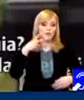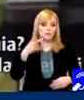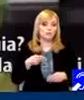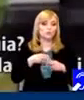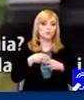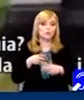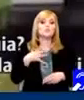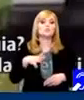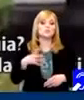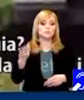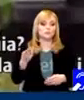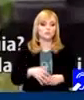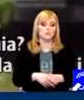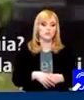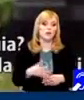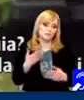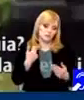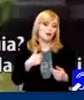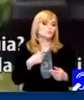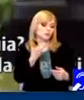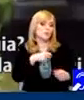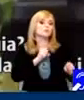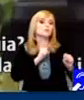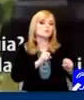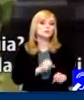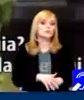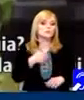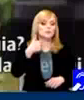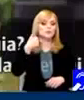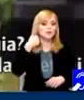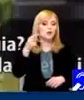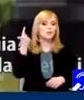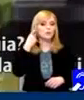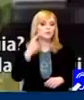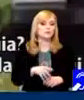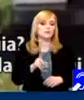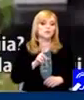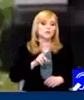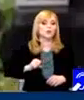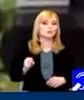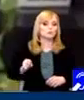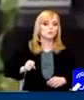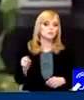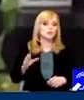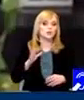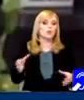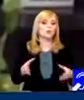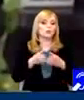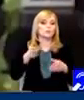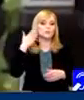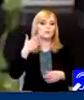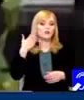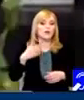bălba de nož. De ce mă tine? Da. Он лежит у меня там в качестве самообороны, потому что вчера я услышал от друзей, что